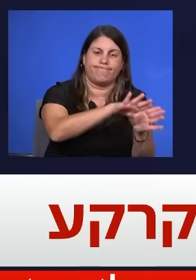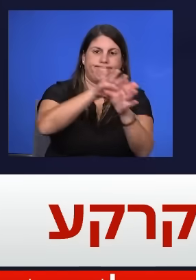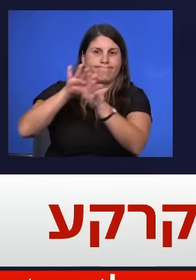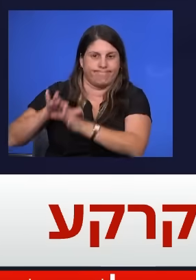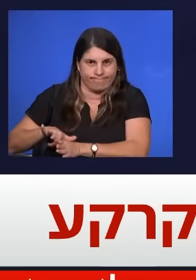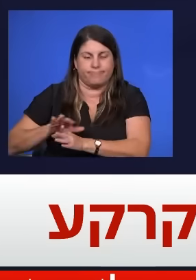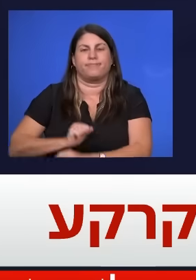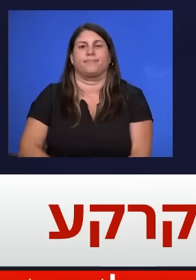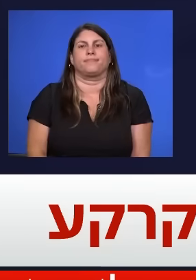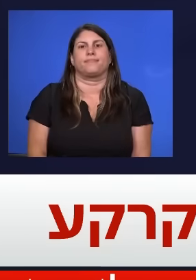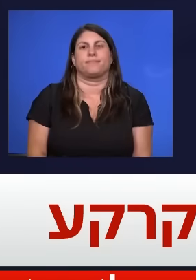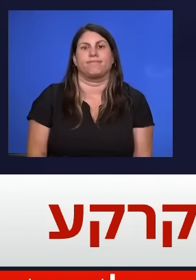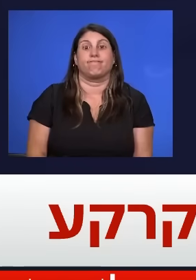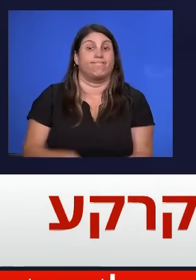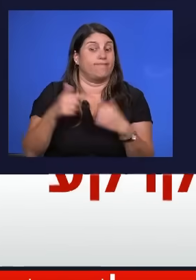המלחמה הזאת